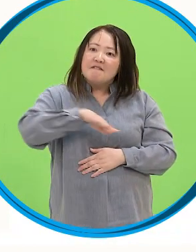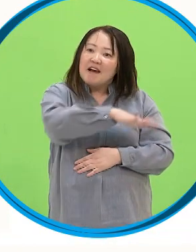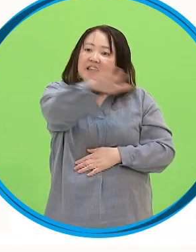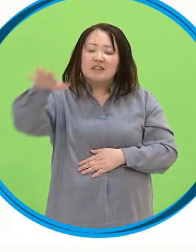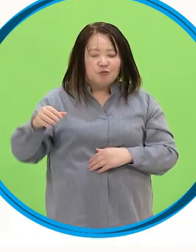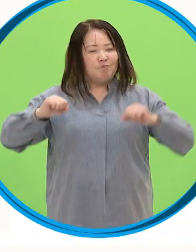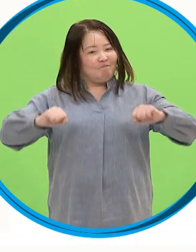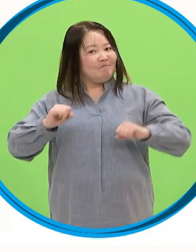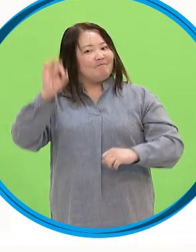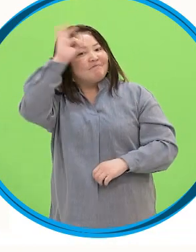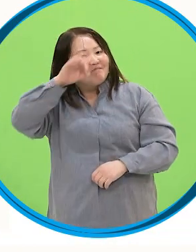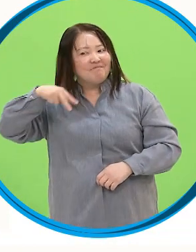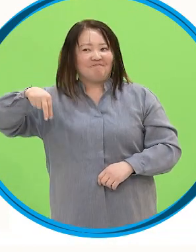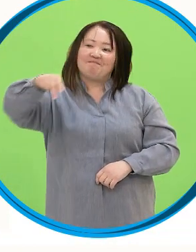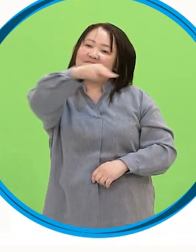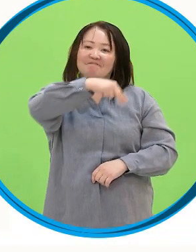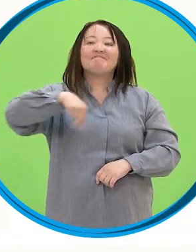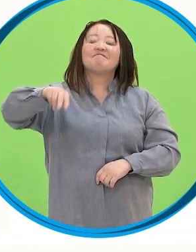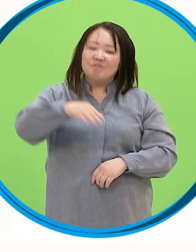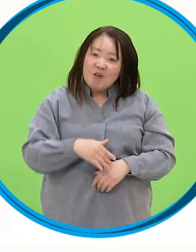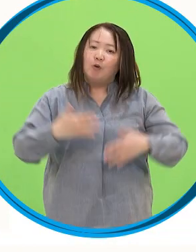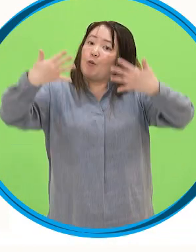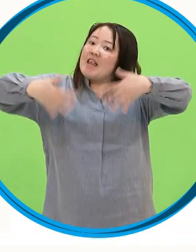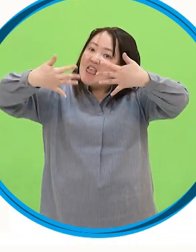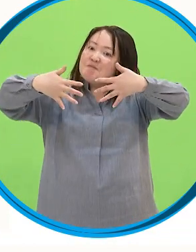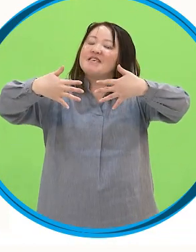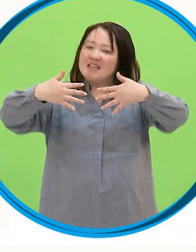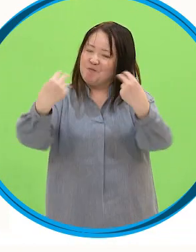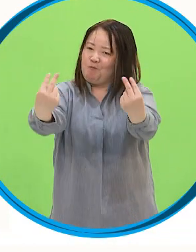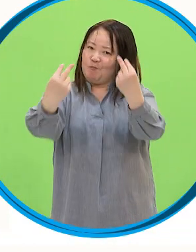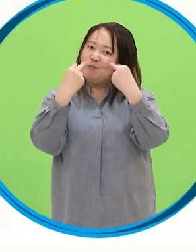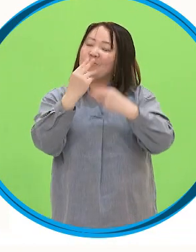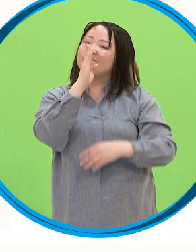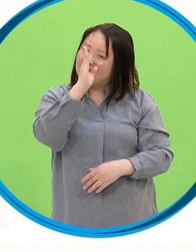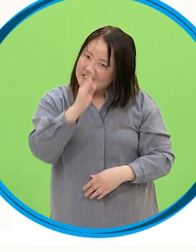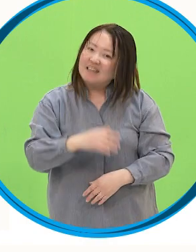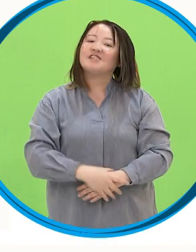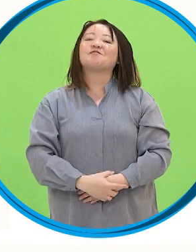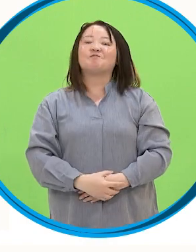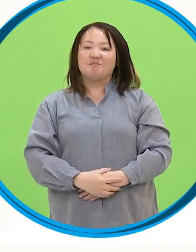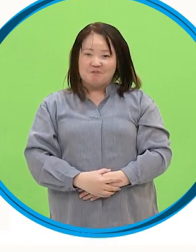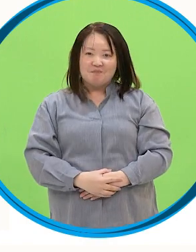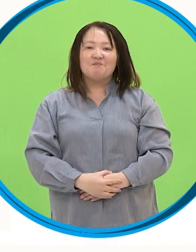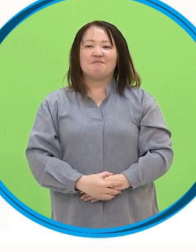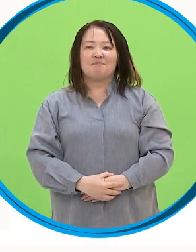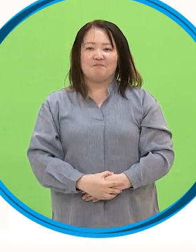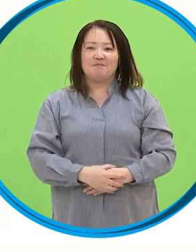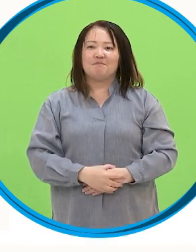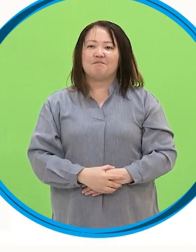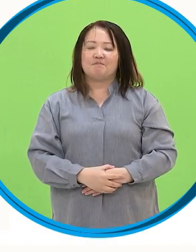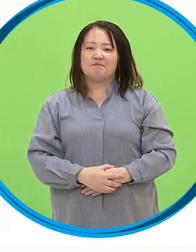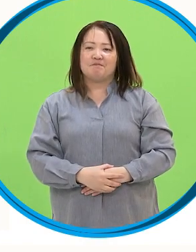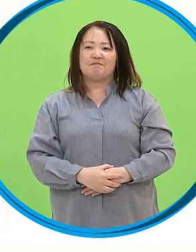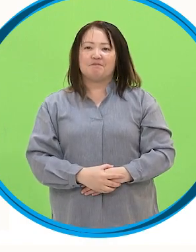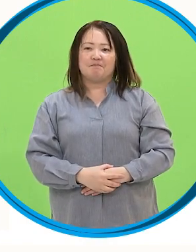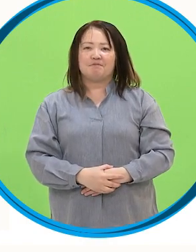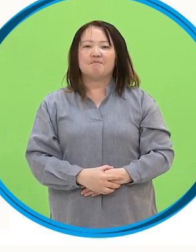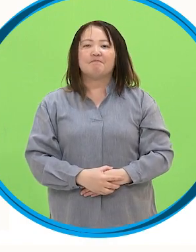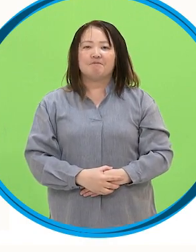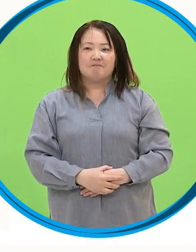2022年も元気いっぱい、呉を駆け巡ります。Please watch、呉版。